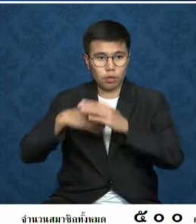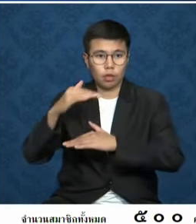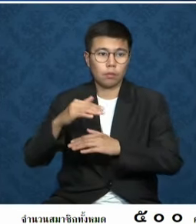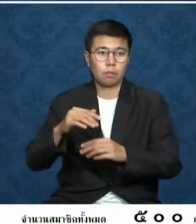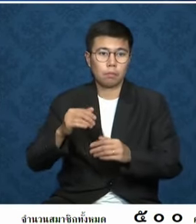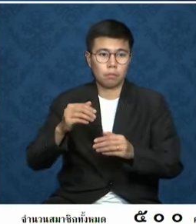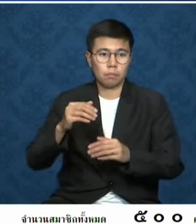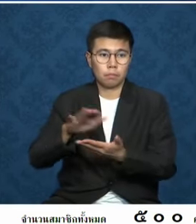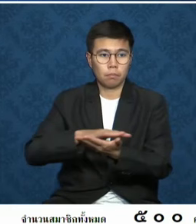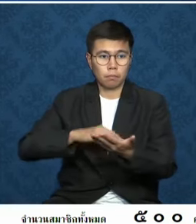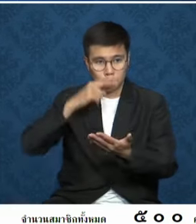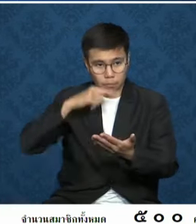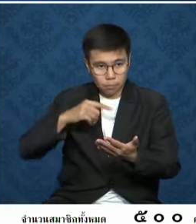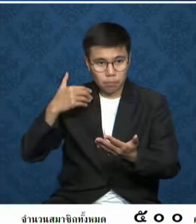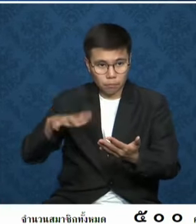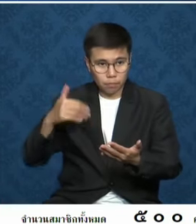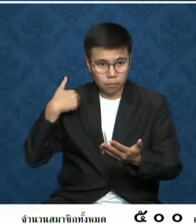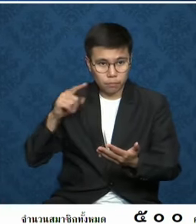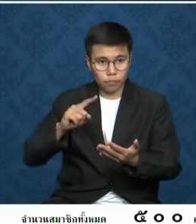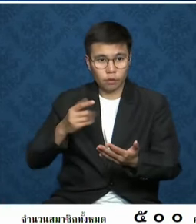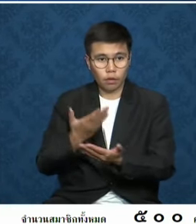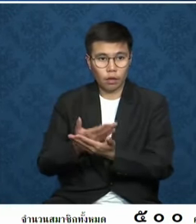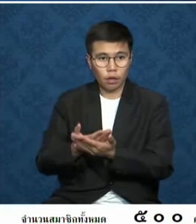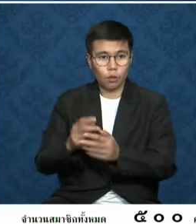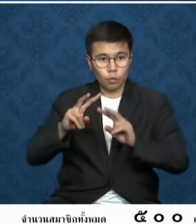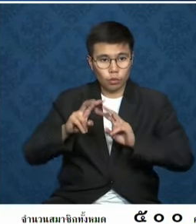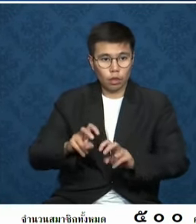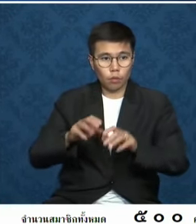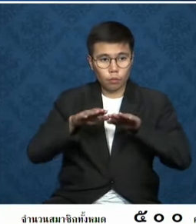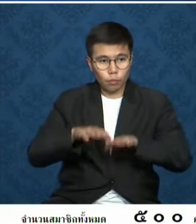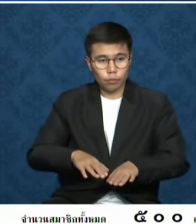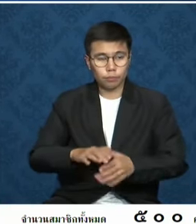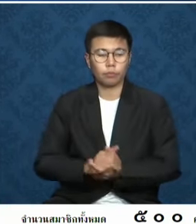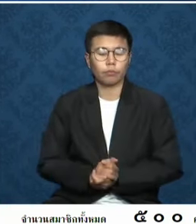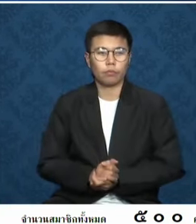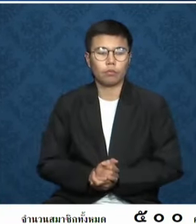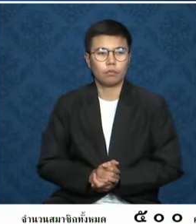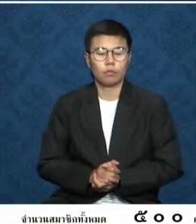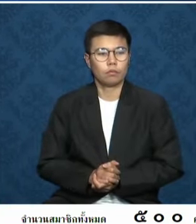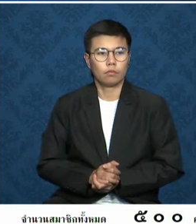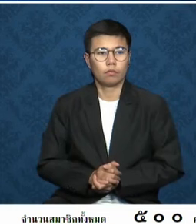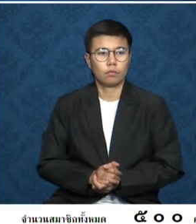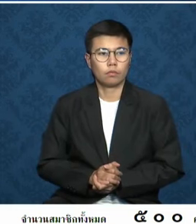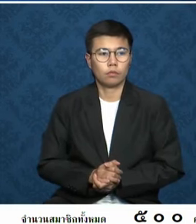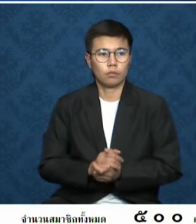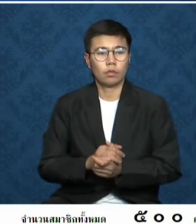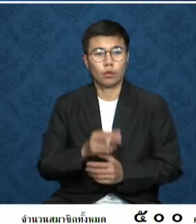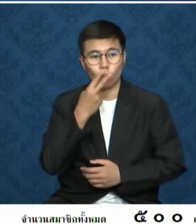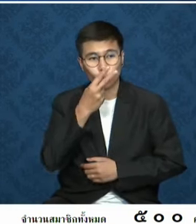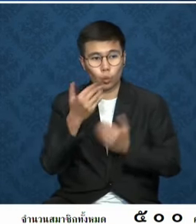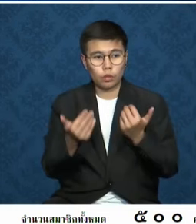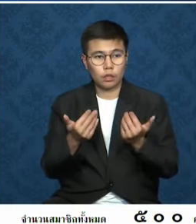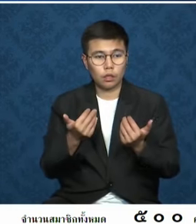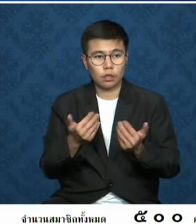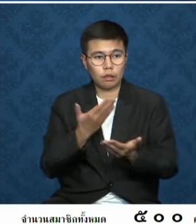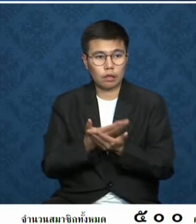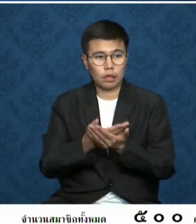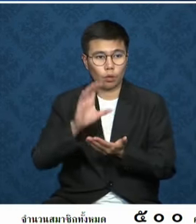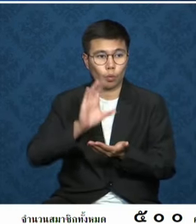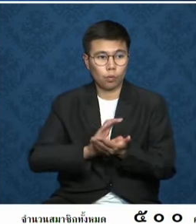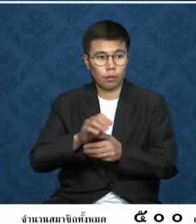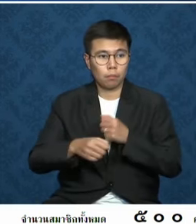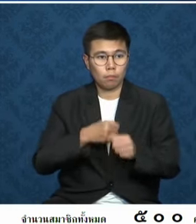ศ